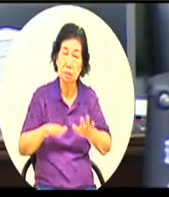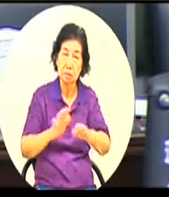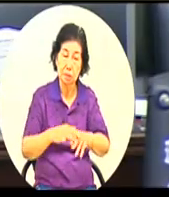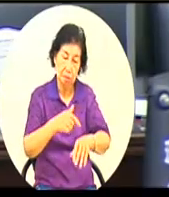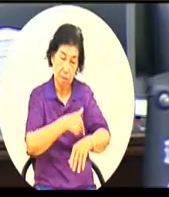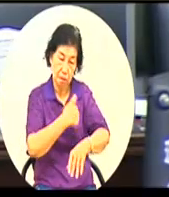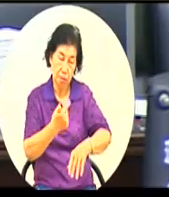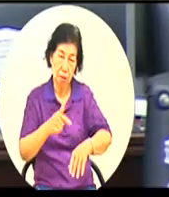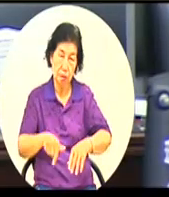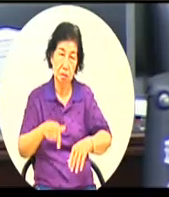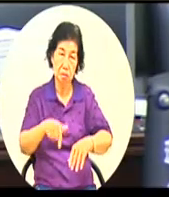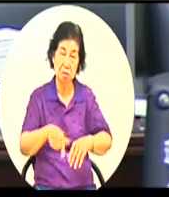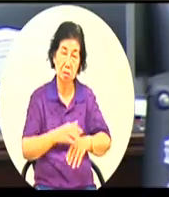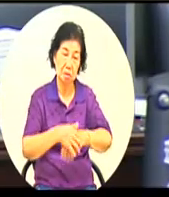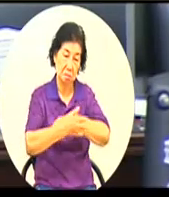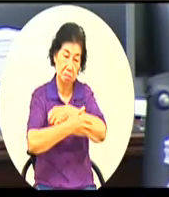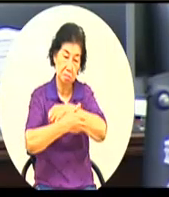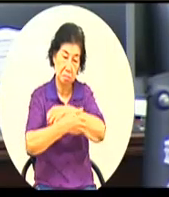业。